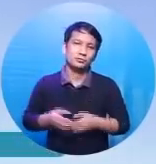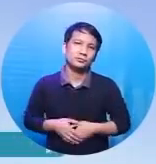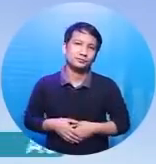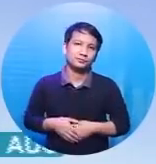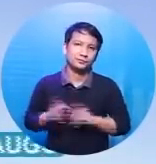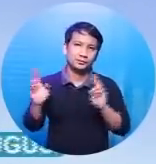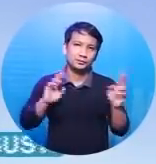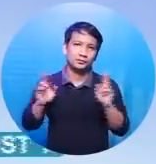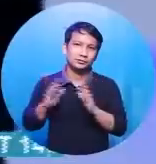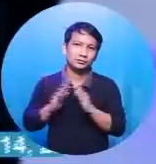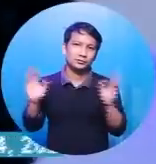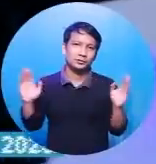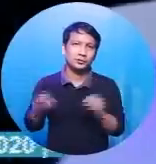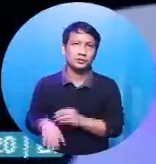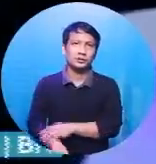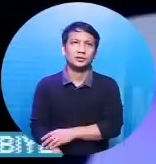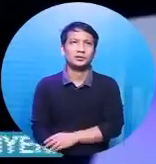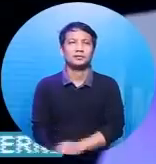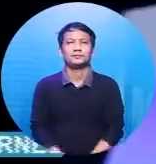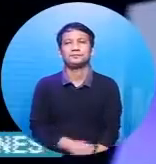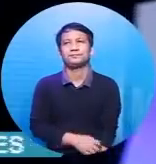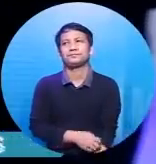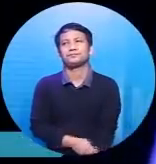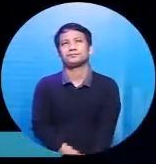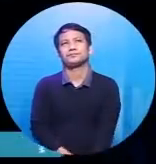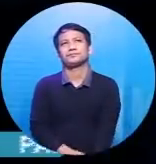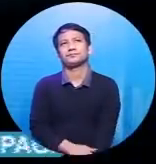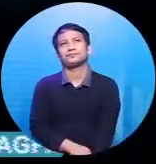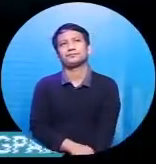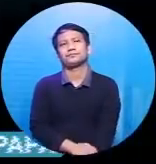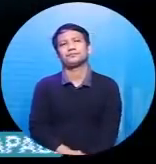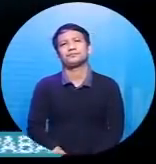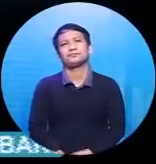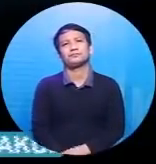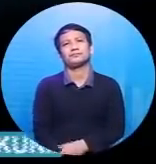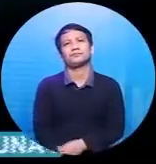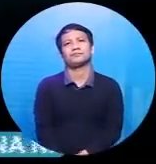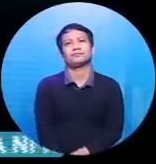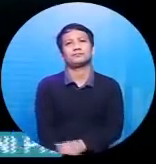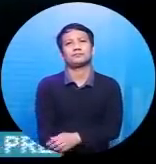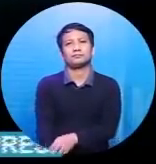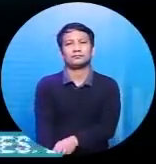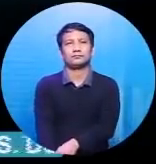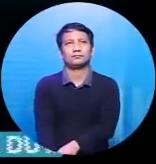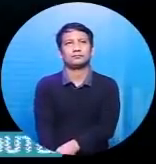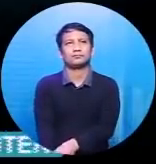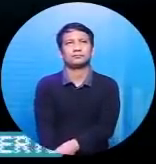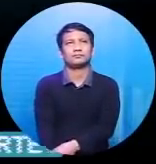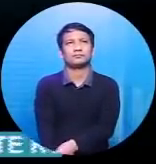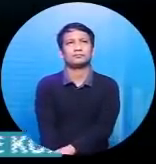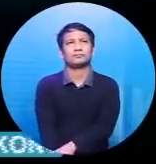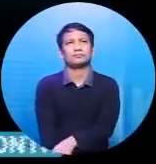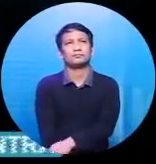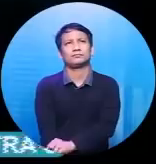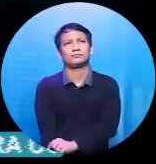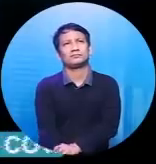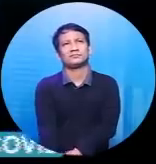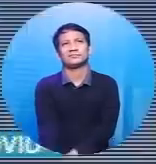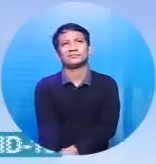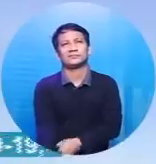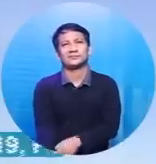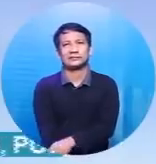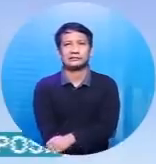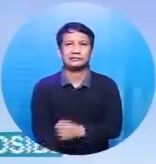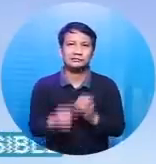Naku, laki ito. Mm-hmm. Ako, tinitingnan ni producer natin para masiguro tama